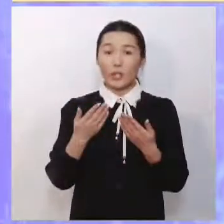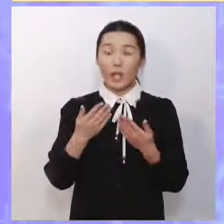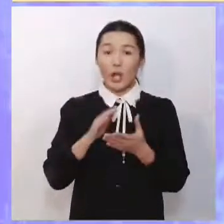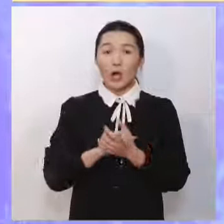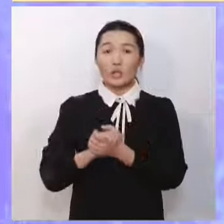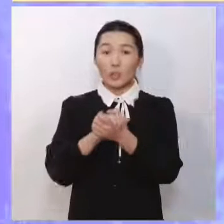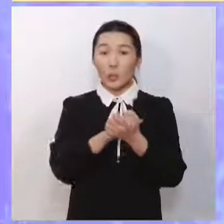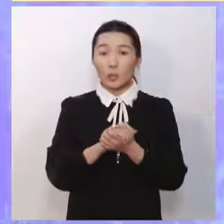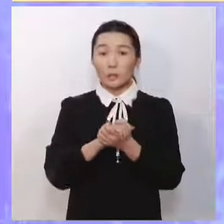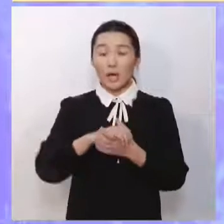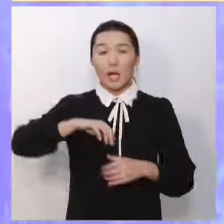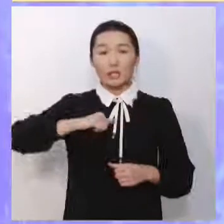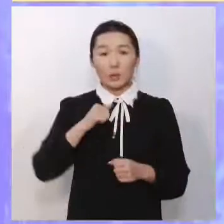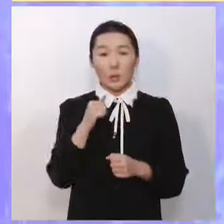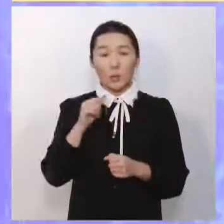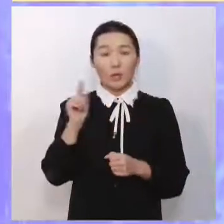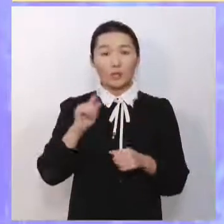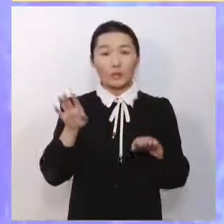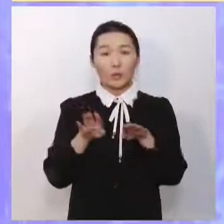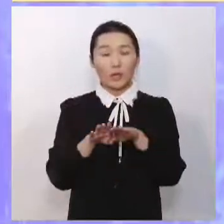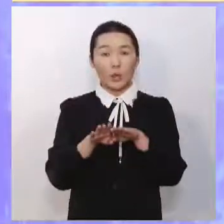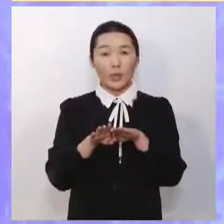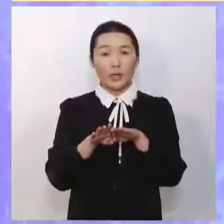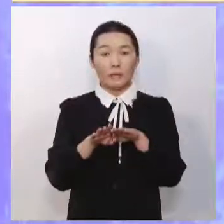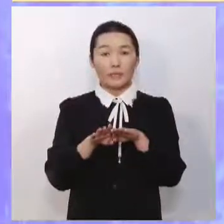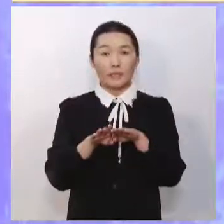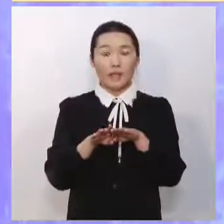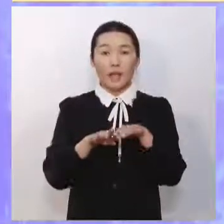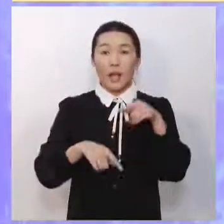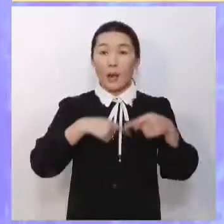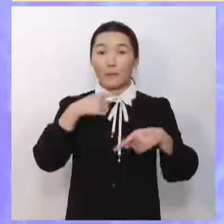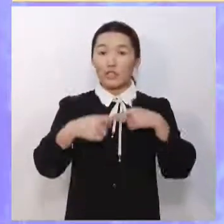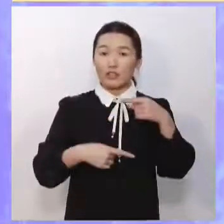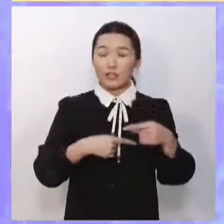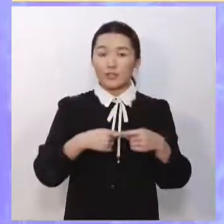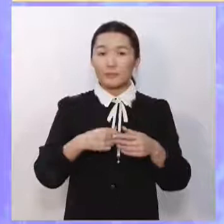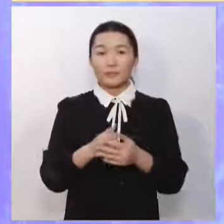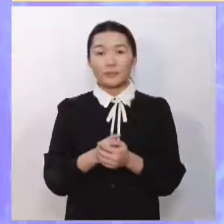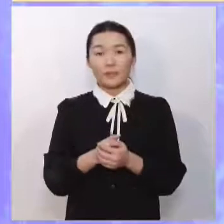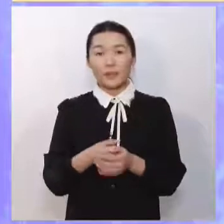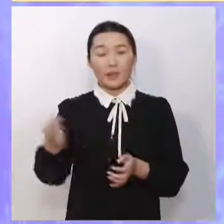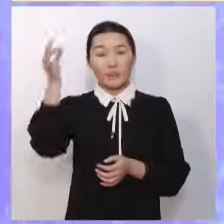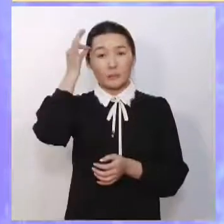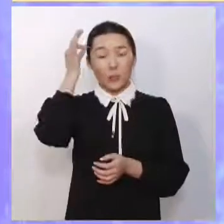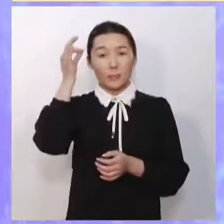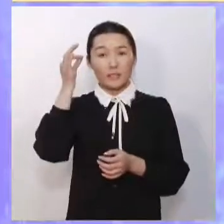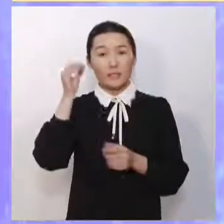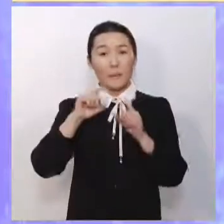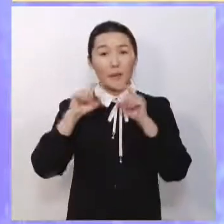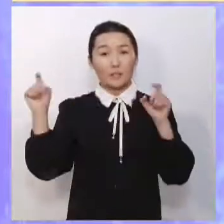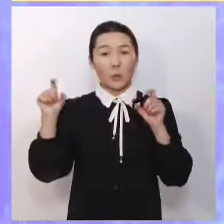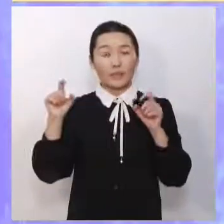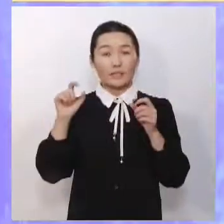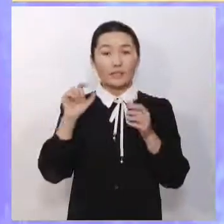друг. Узнаете, что такое обычаи и традиции. Вспомните пословицы о